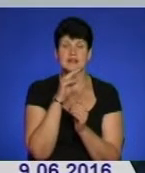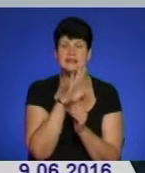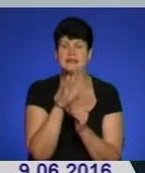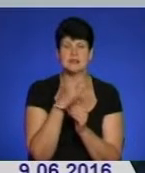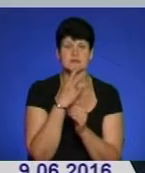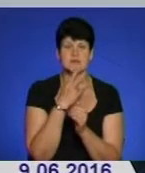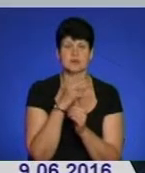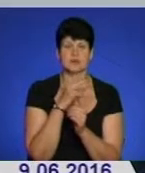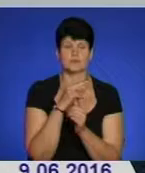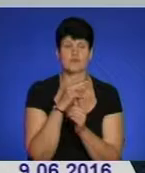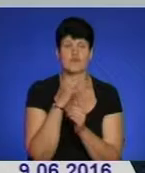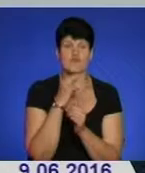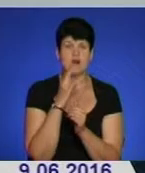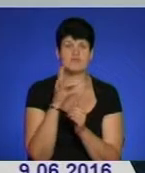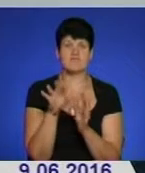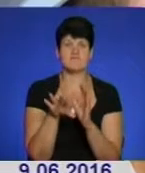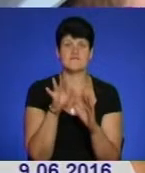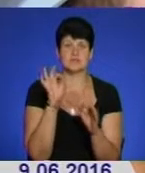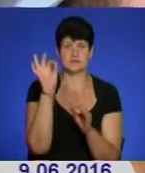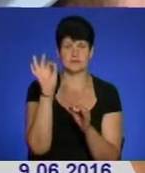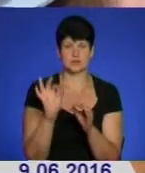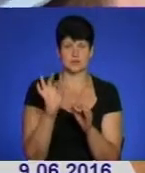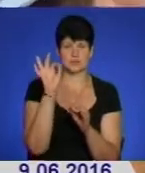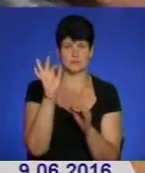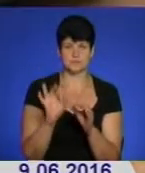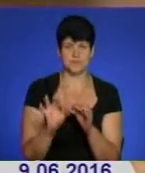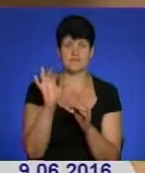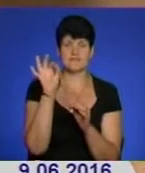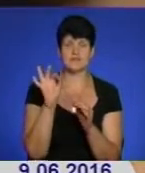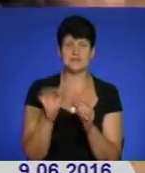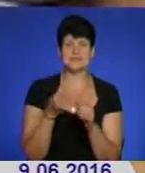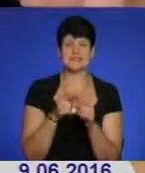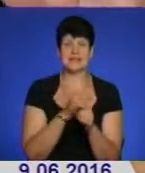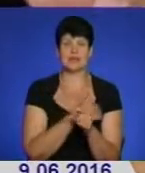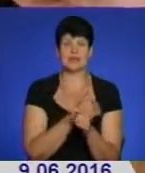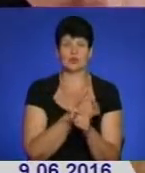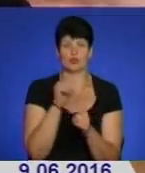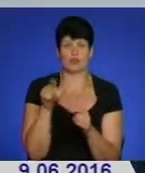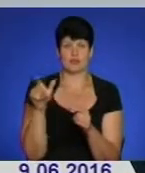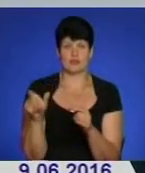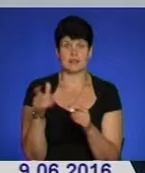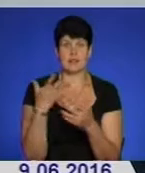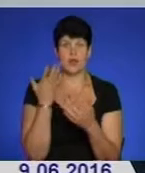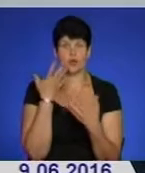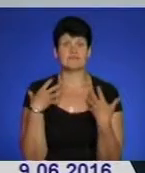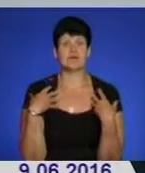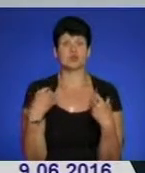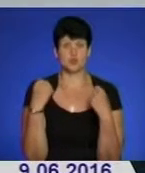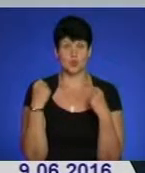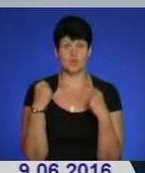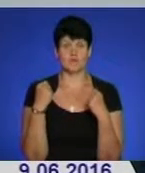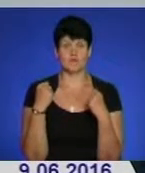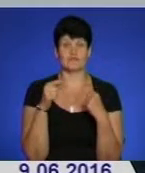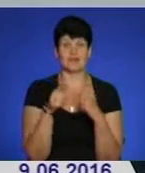звертати в першу чергу увагу на вибір ставки. Відсоткова ставка – це як температура у людини. От коли людина здорова, в неї